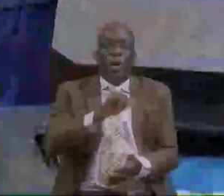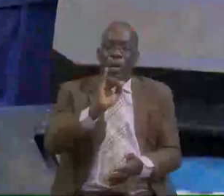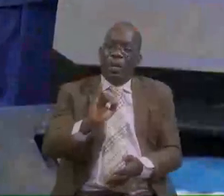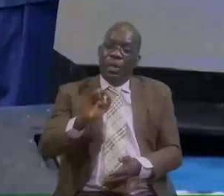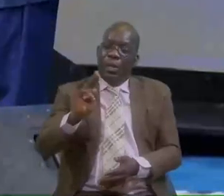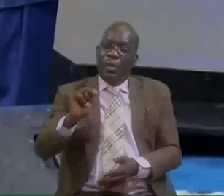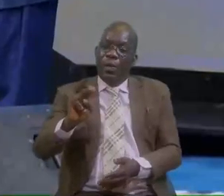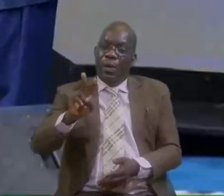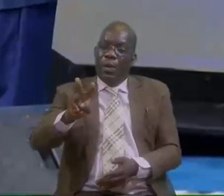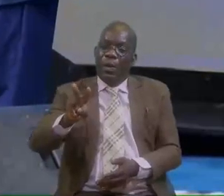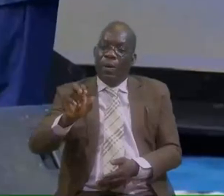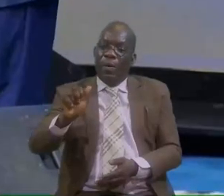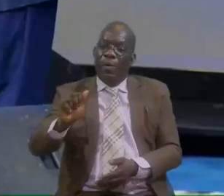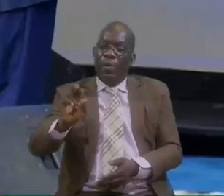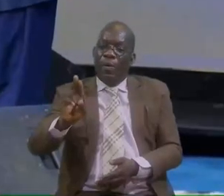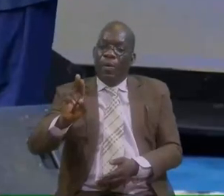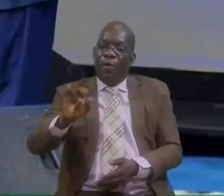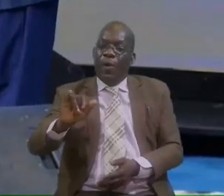ceux-là